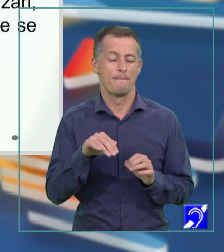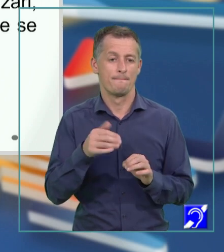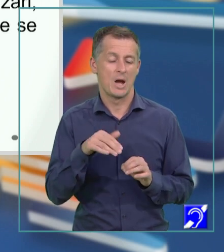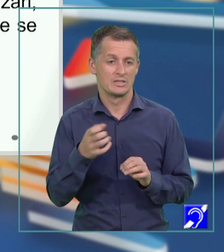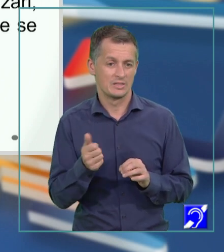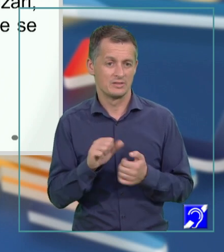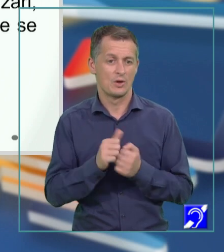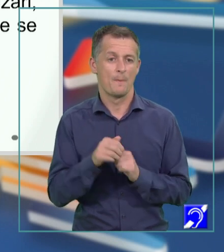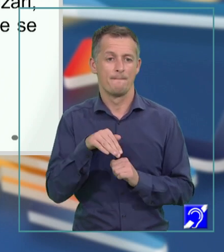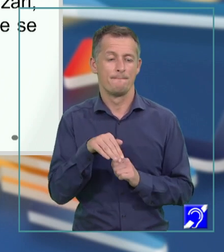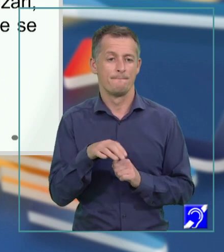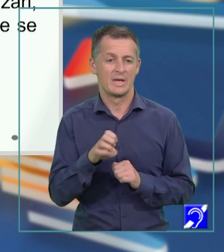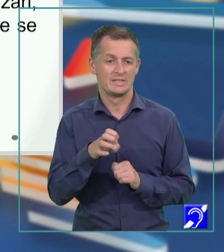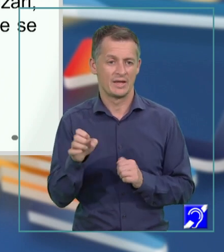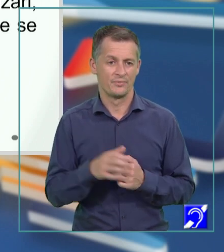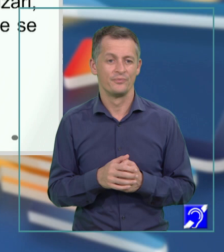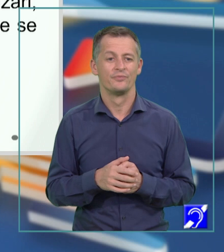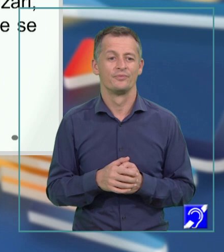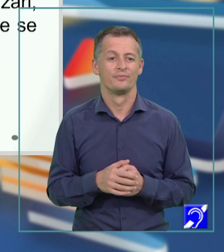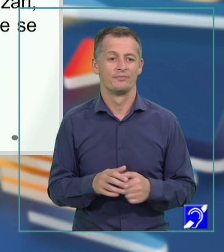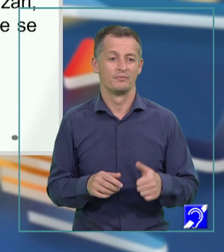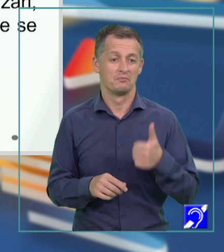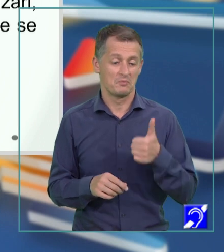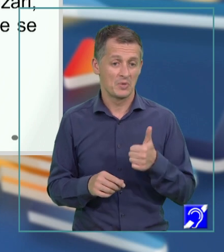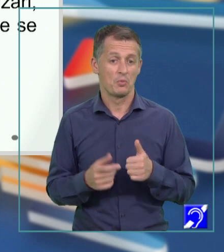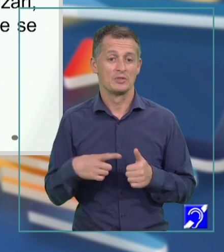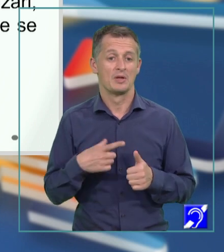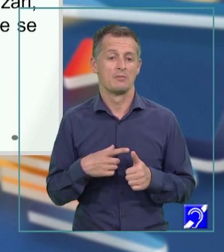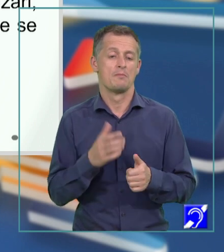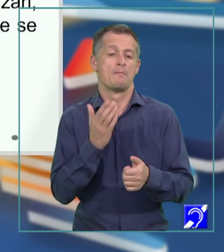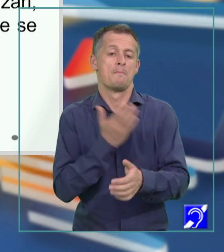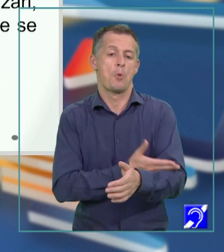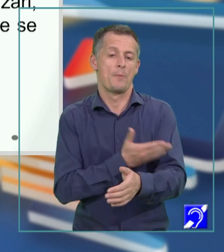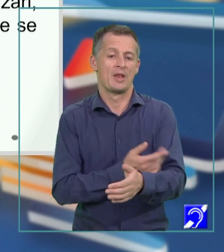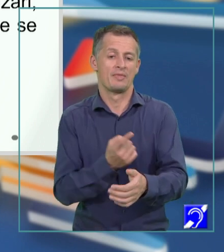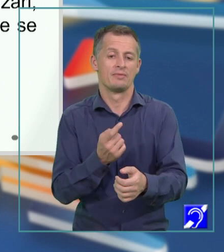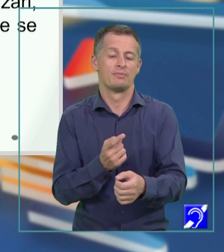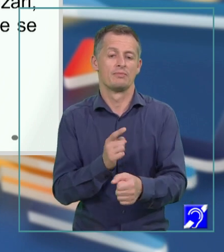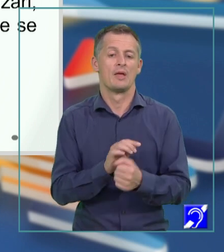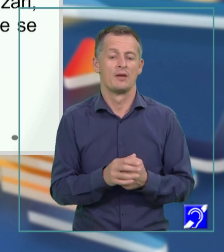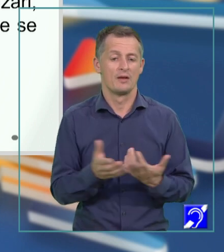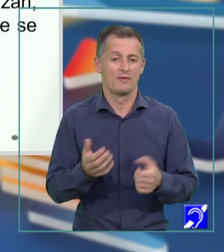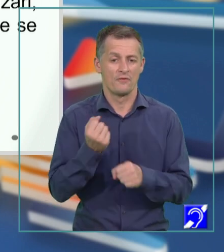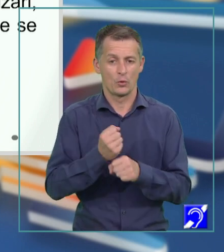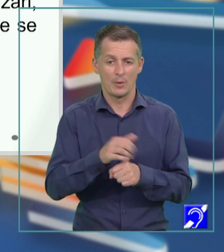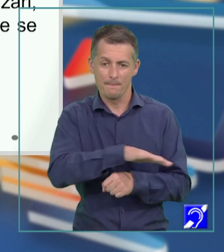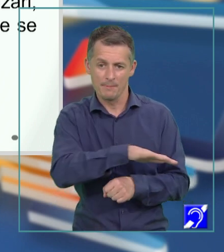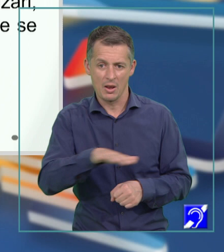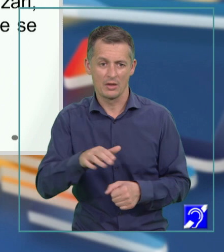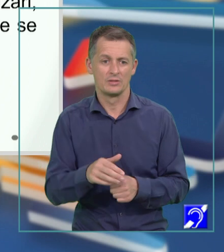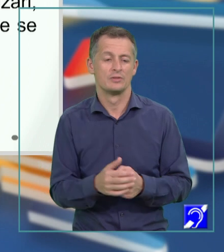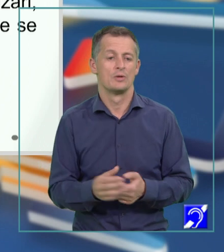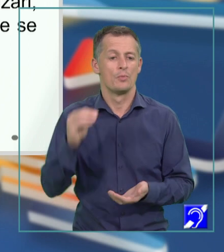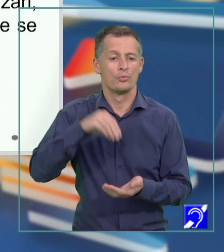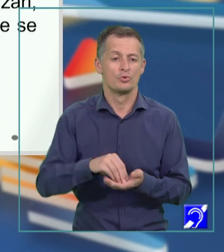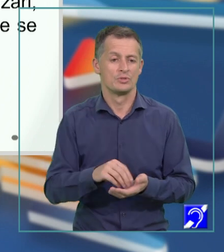mese, substantiv feminin. 1. Mobilă, de obicei de lemn, alcătuită dintr-o suprafață plană, sprijinită pe